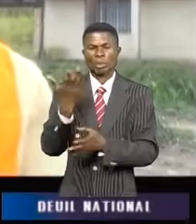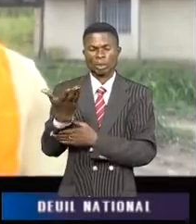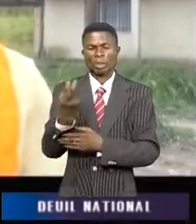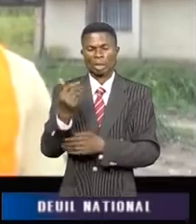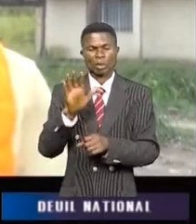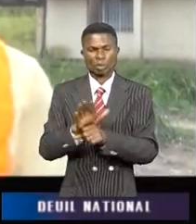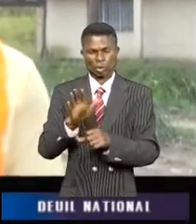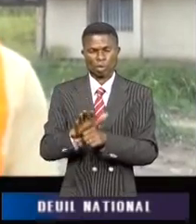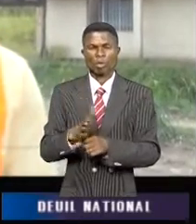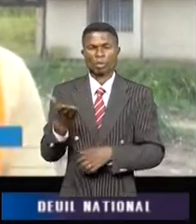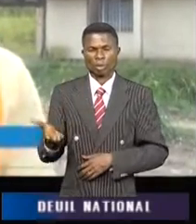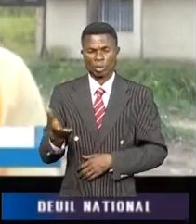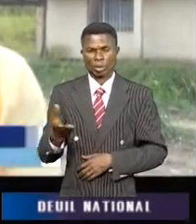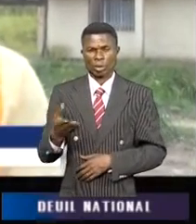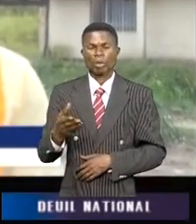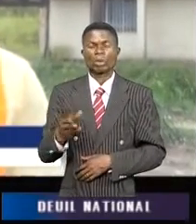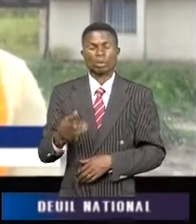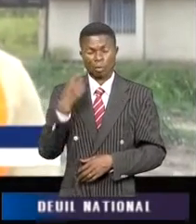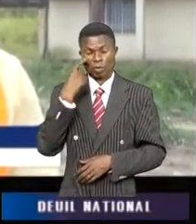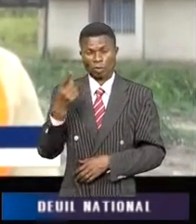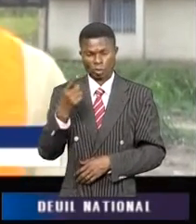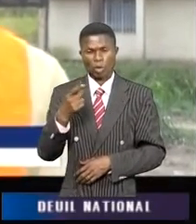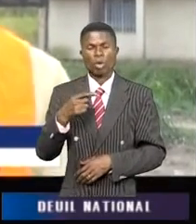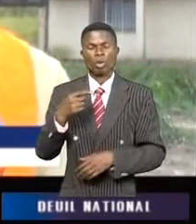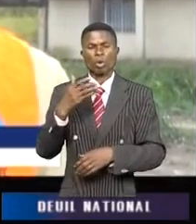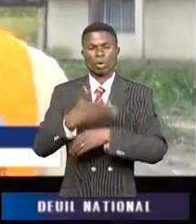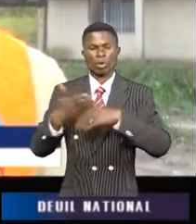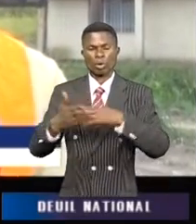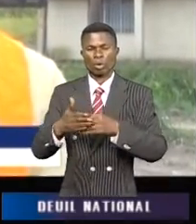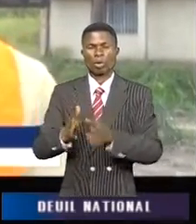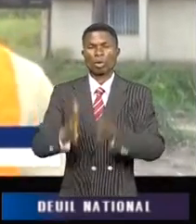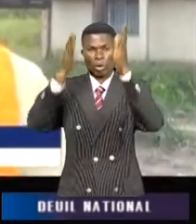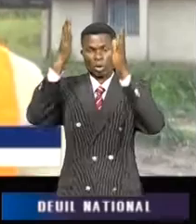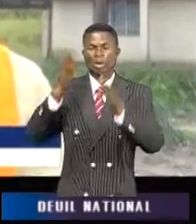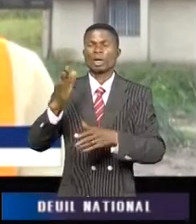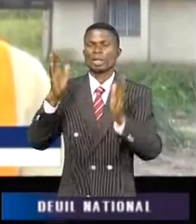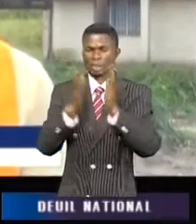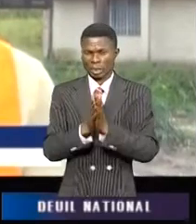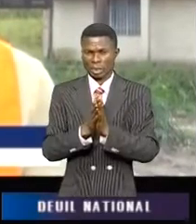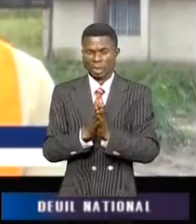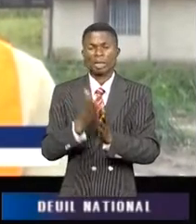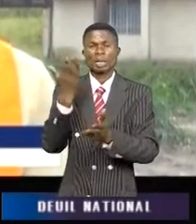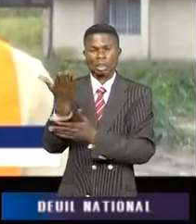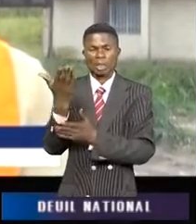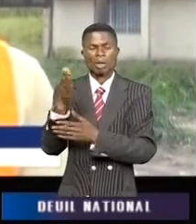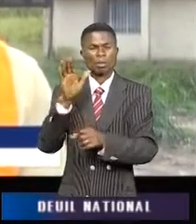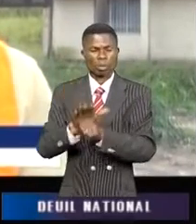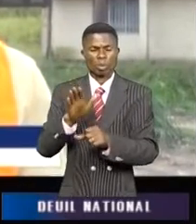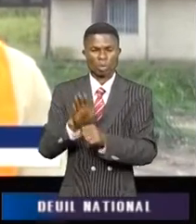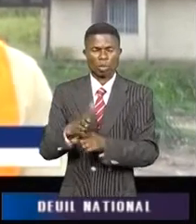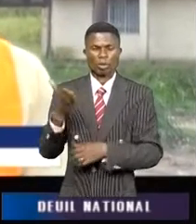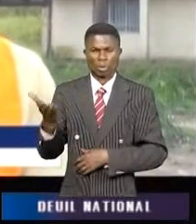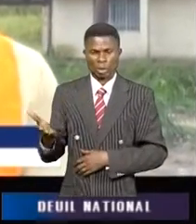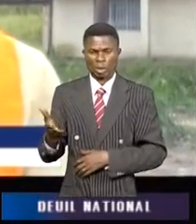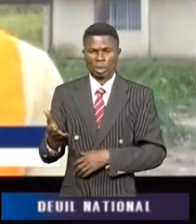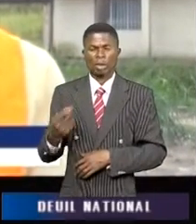de moyens financiers. Vous avez vu ici, nous avons érigé 10 panneaux de signalisation. Or, la demande est très très